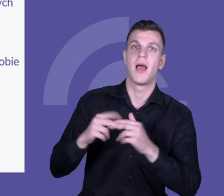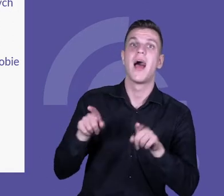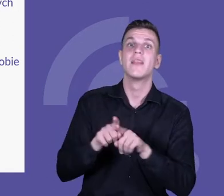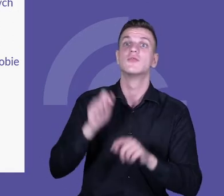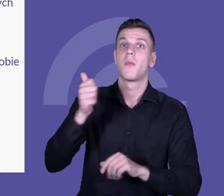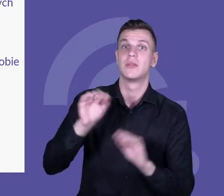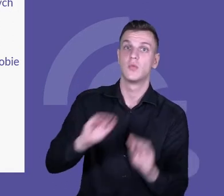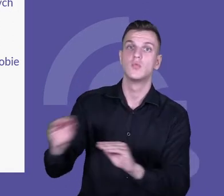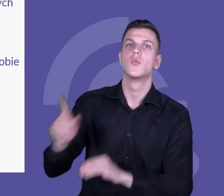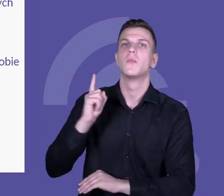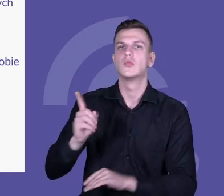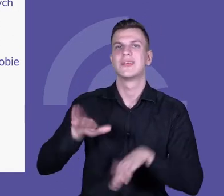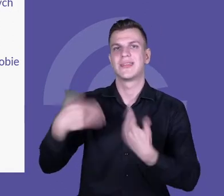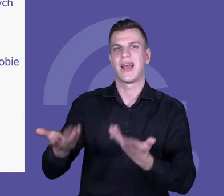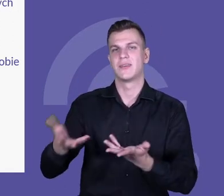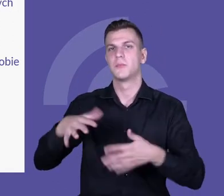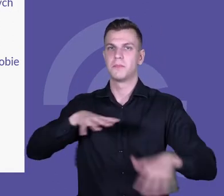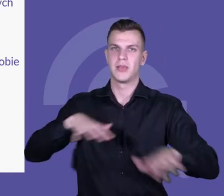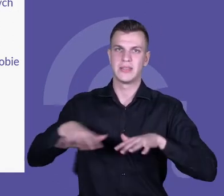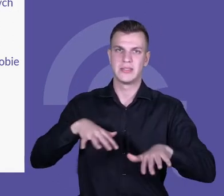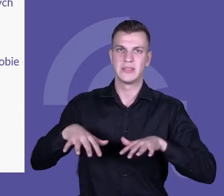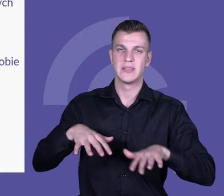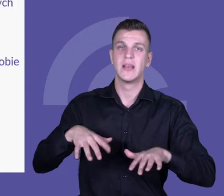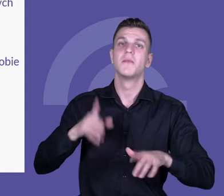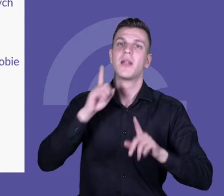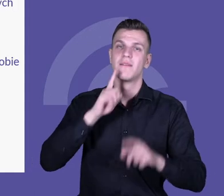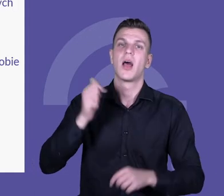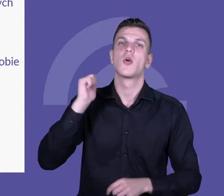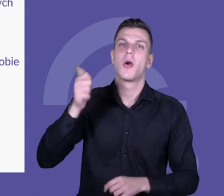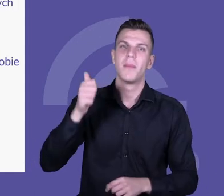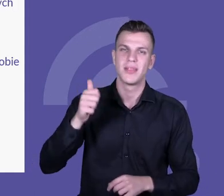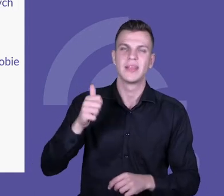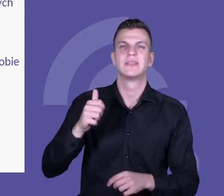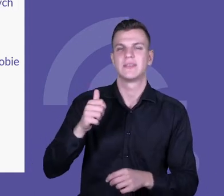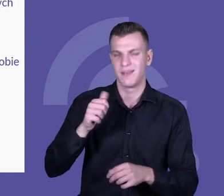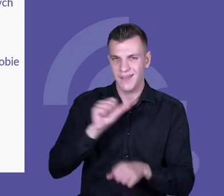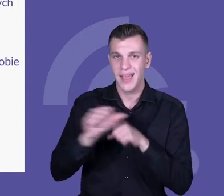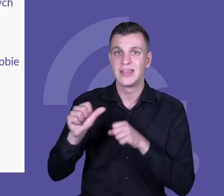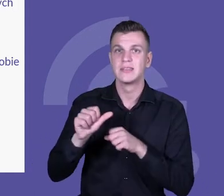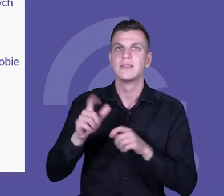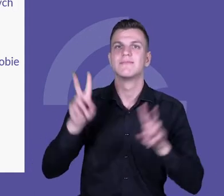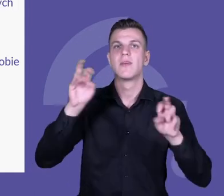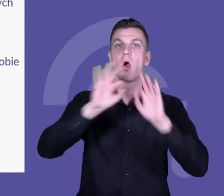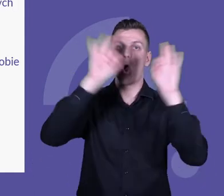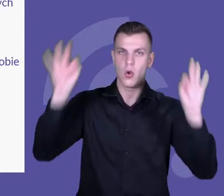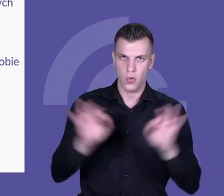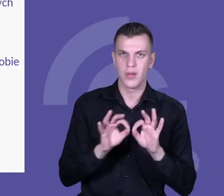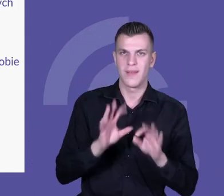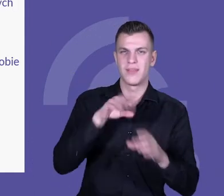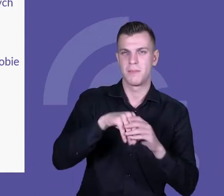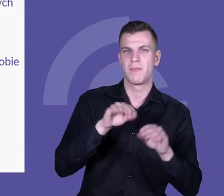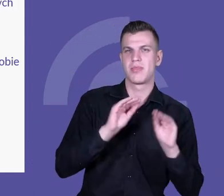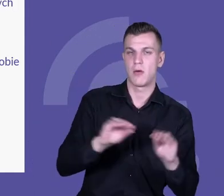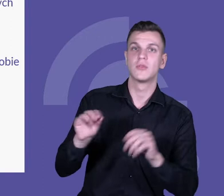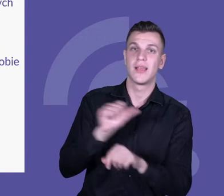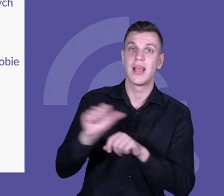jak mówiłem, kompetencje są obecne w podstawie programowej na poziomie wymagań ogólnych, ale giną na poziomie wymagań szczegółowych. A to wymagania